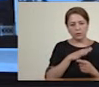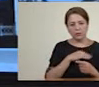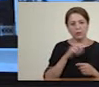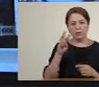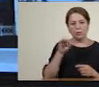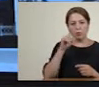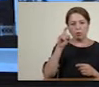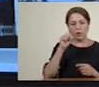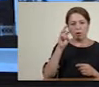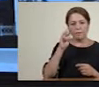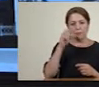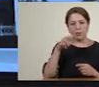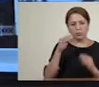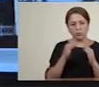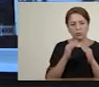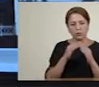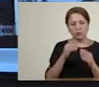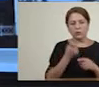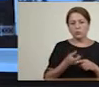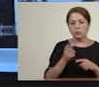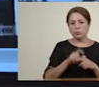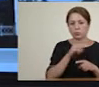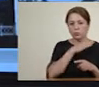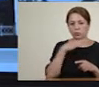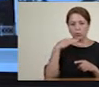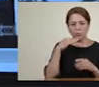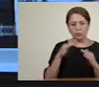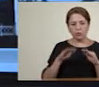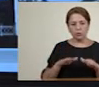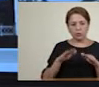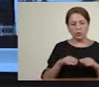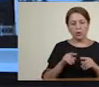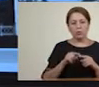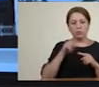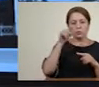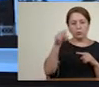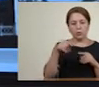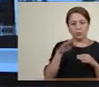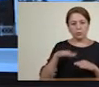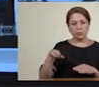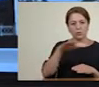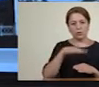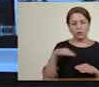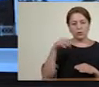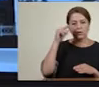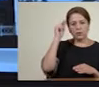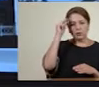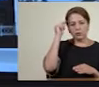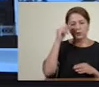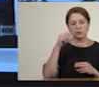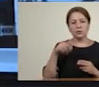Muhammadning uyiga juda ko'p joylardan, uzoq-uzoq yurtlardan ilm olish